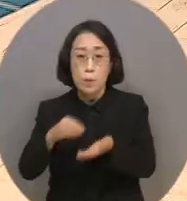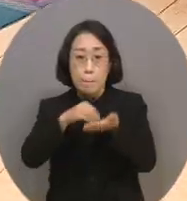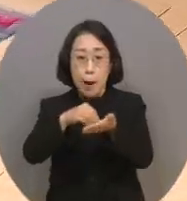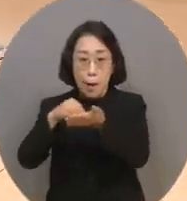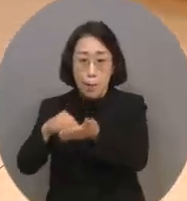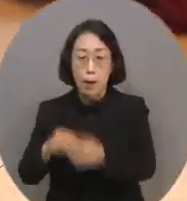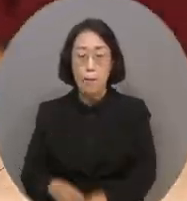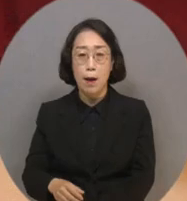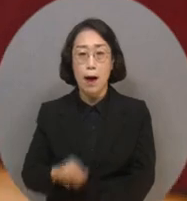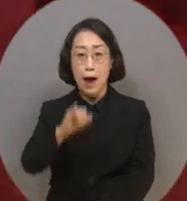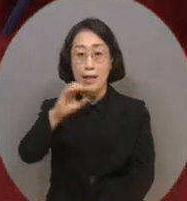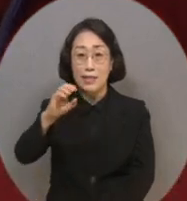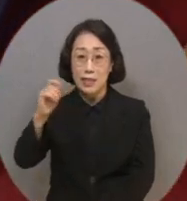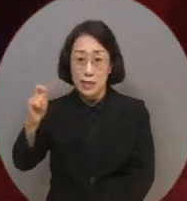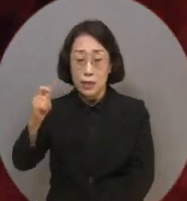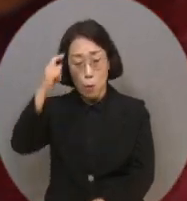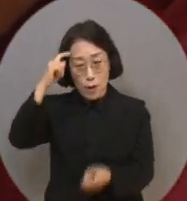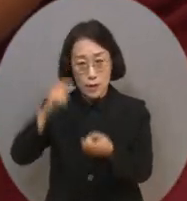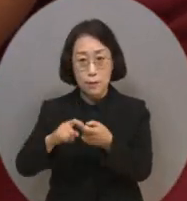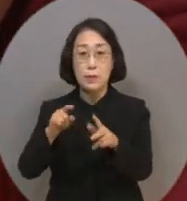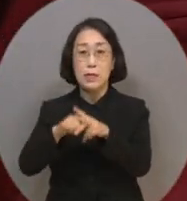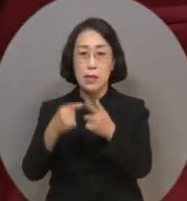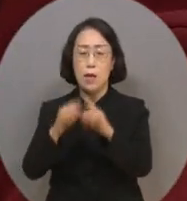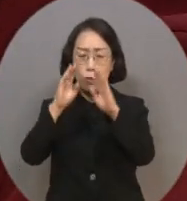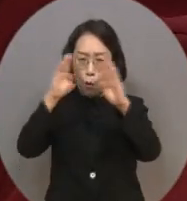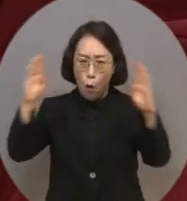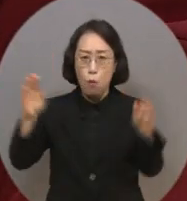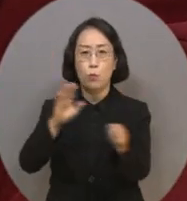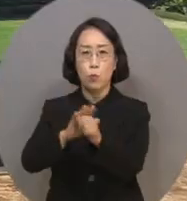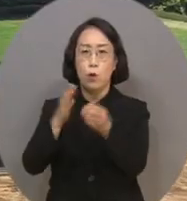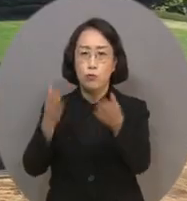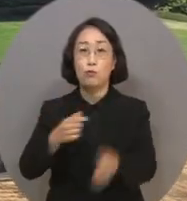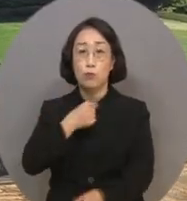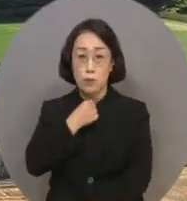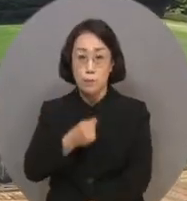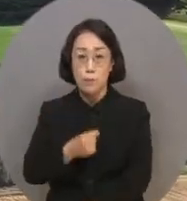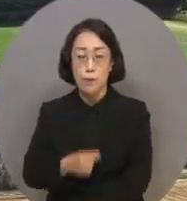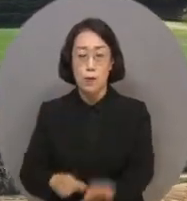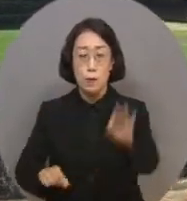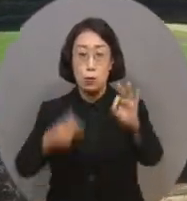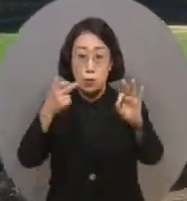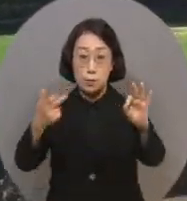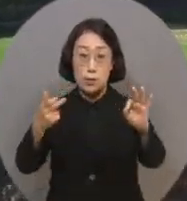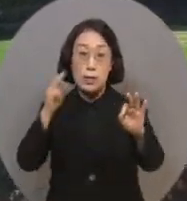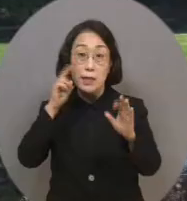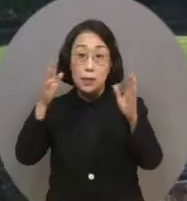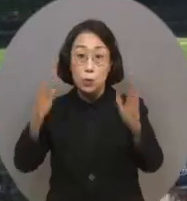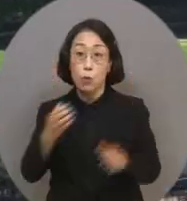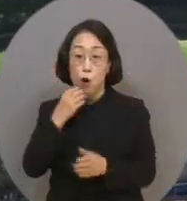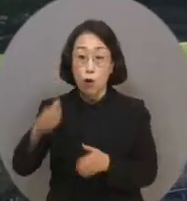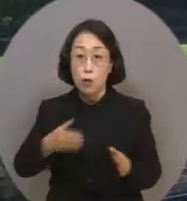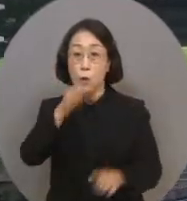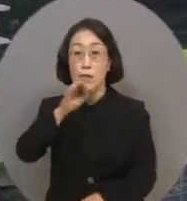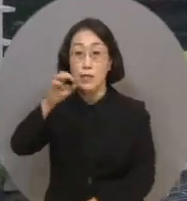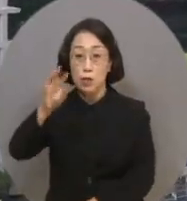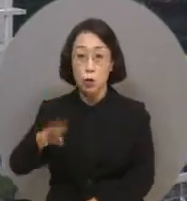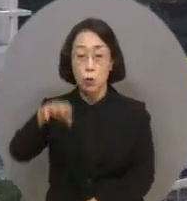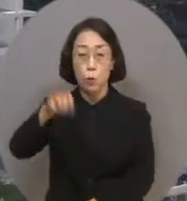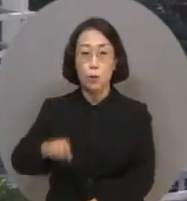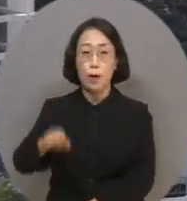ICT 관심과 이해 증진을 돕습니다. 지난 17일부터 1박 2일간 경기도 이천에